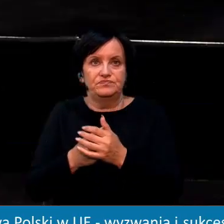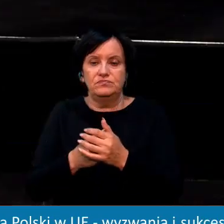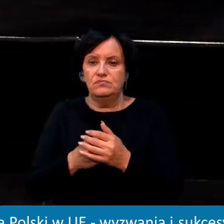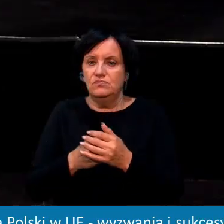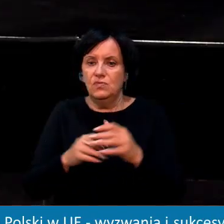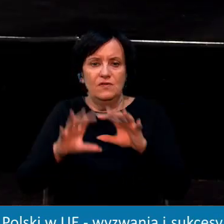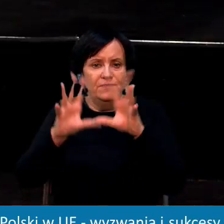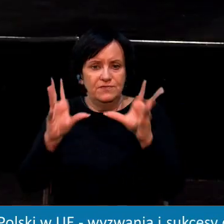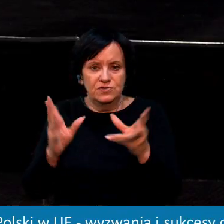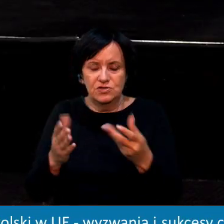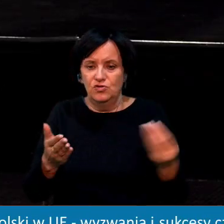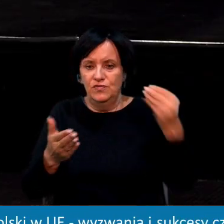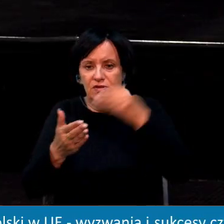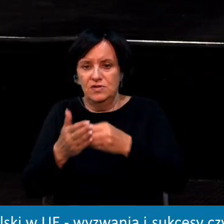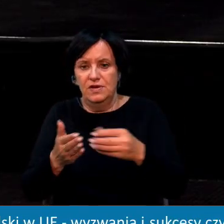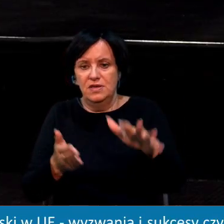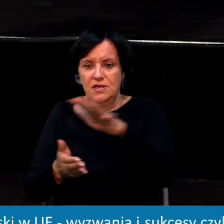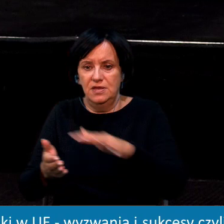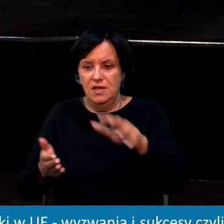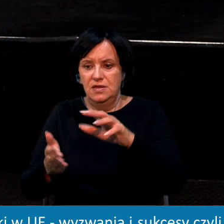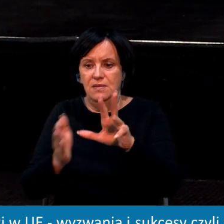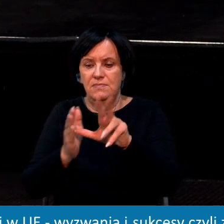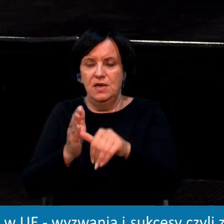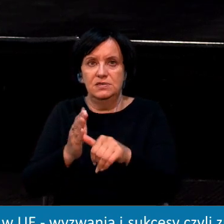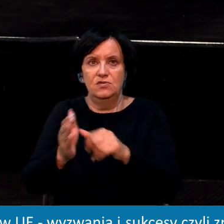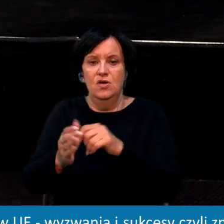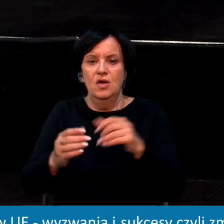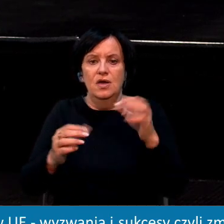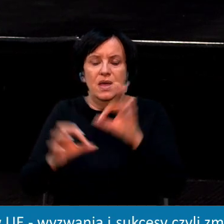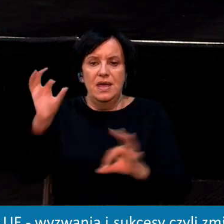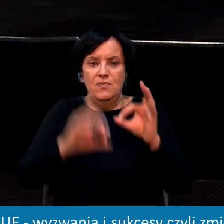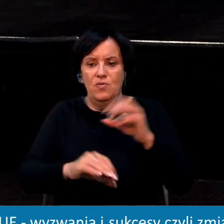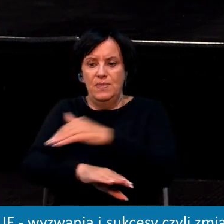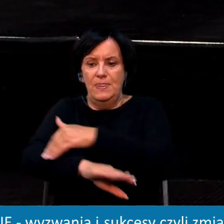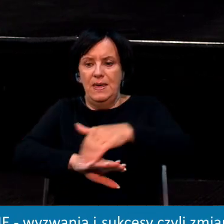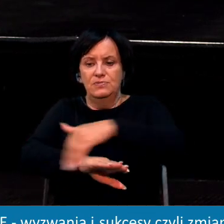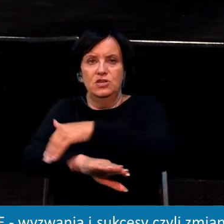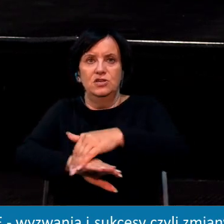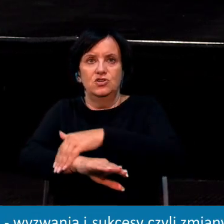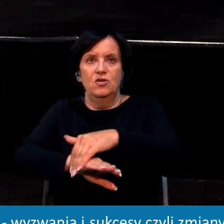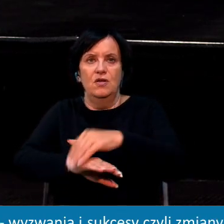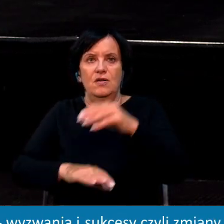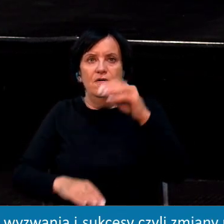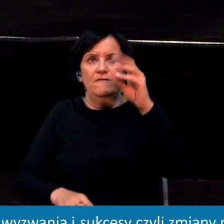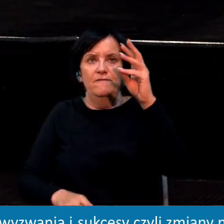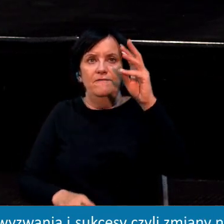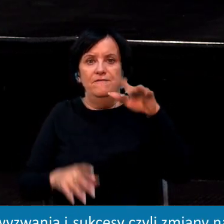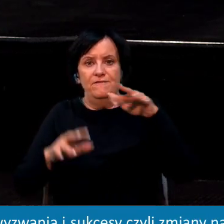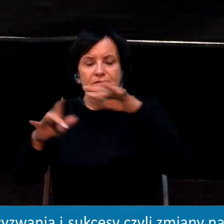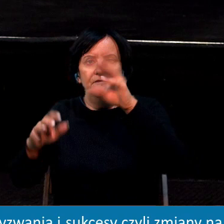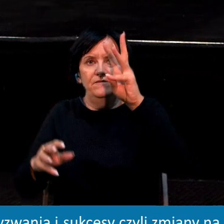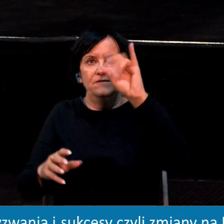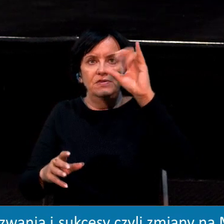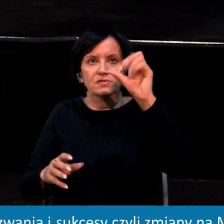fantastyczna na terenie naszego miasta to jest wyremontowanie Nabrzeża Wiślanego. I te bulwary płockie teraz cieszą się